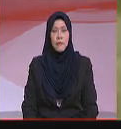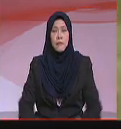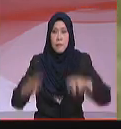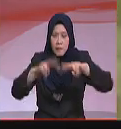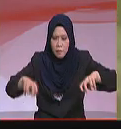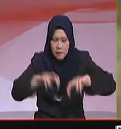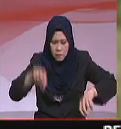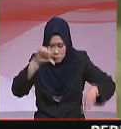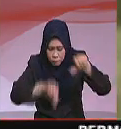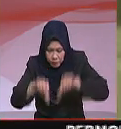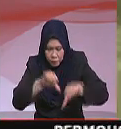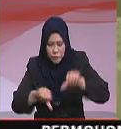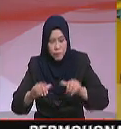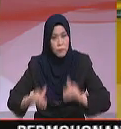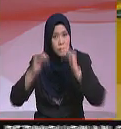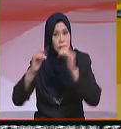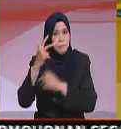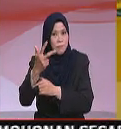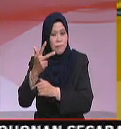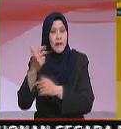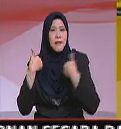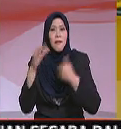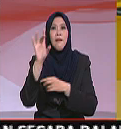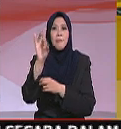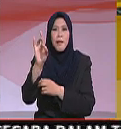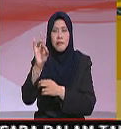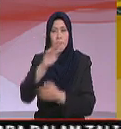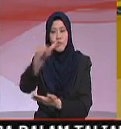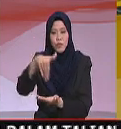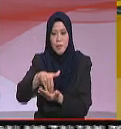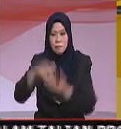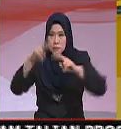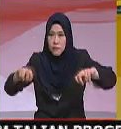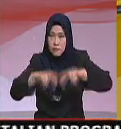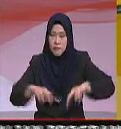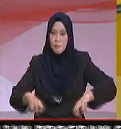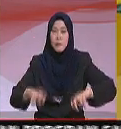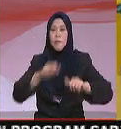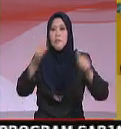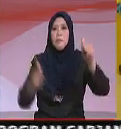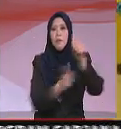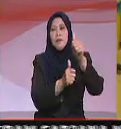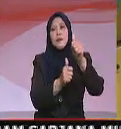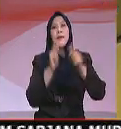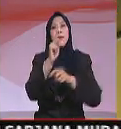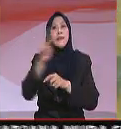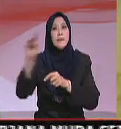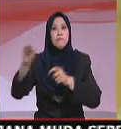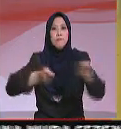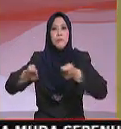Kajian klinikal fasa 3 itu akan melibatkan 8 buah pusat penyelidikan klinikal bawah seliaan KKM.